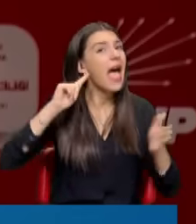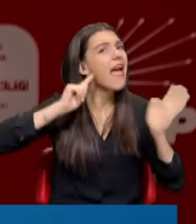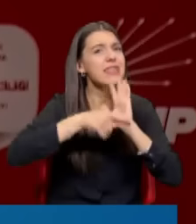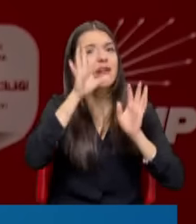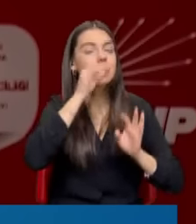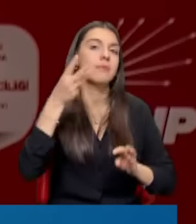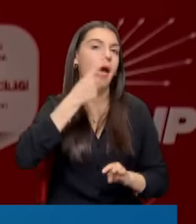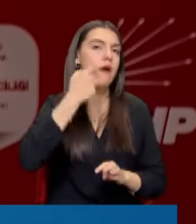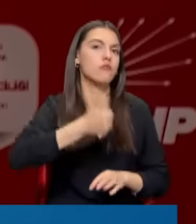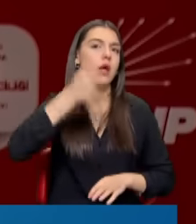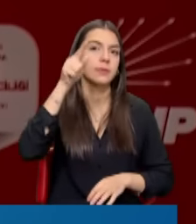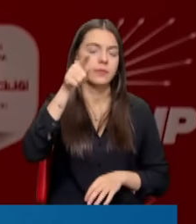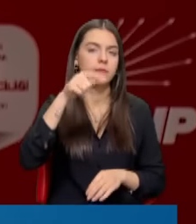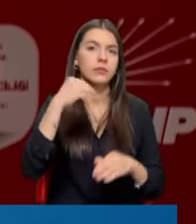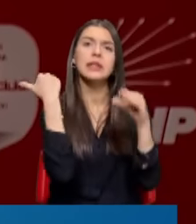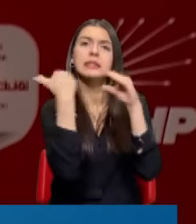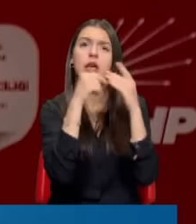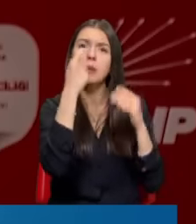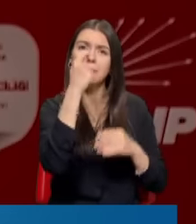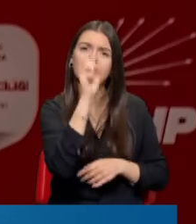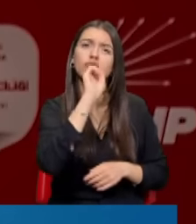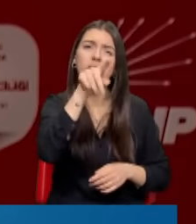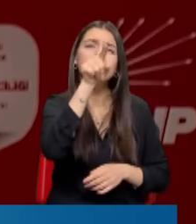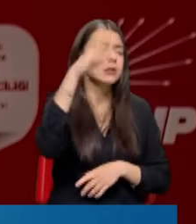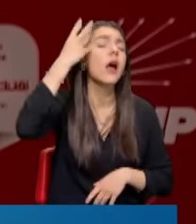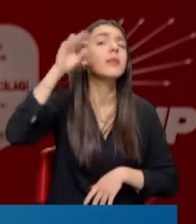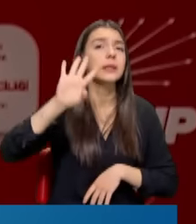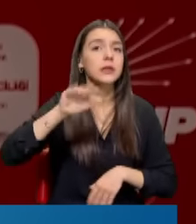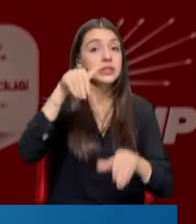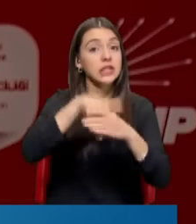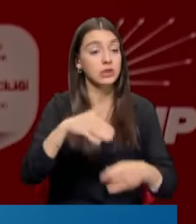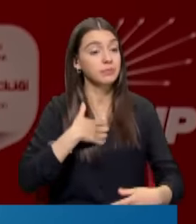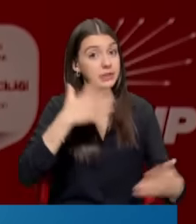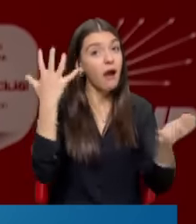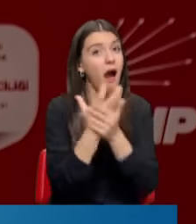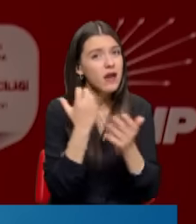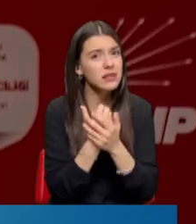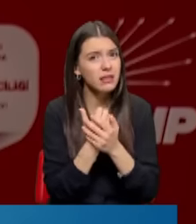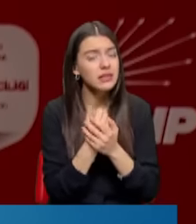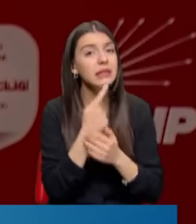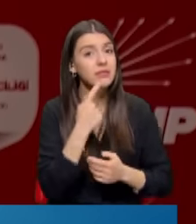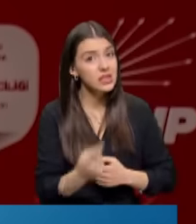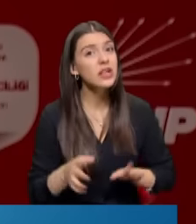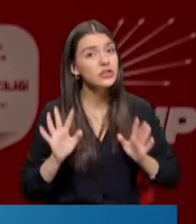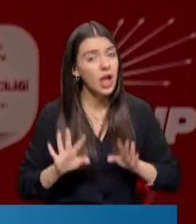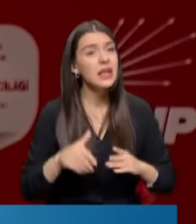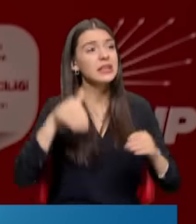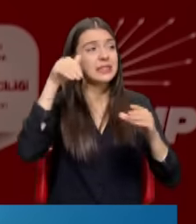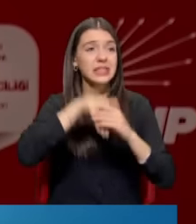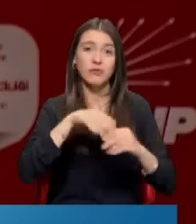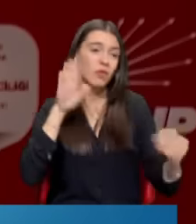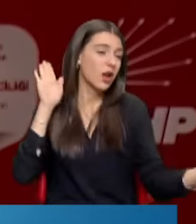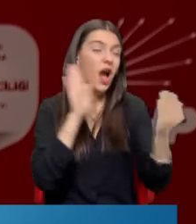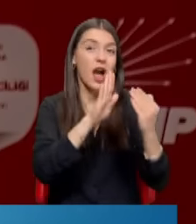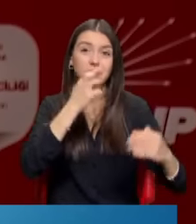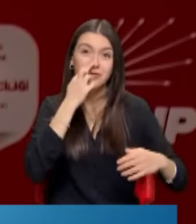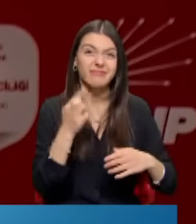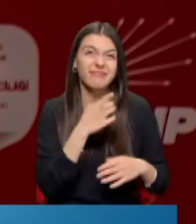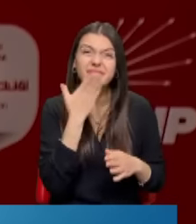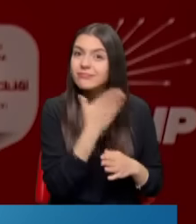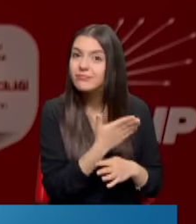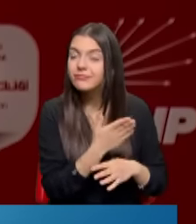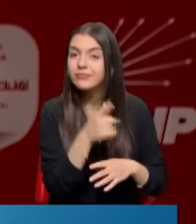vardı. Seçmenin mesajını anlamadıkları ortada. Seçimleri biz kazandık diyecek kadar seçmene karşı küstahlaşmış,